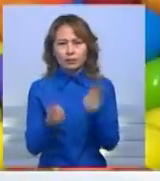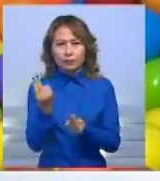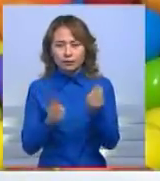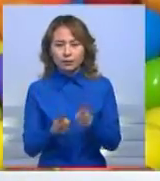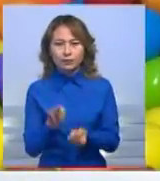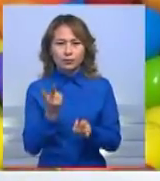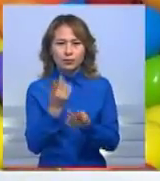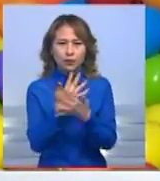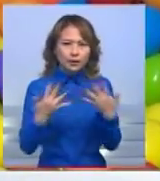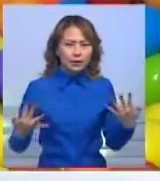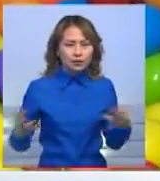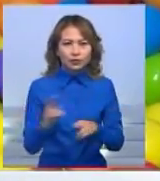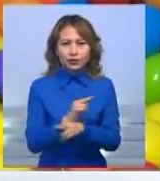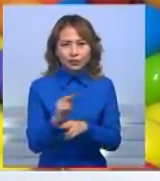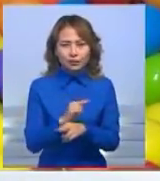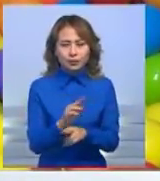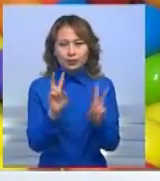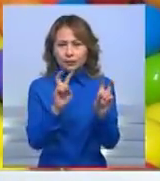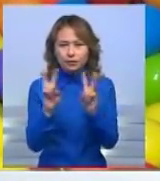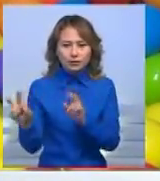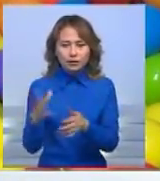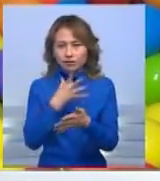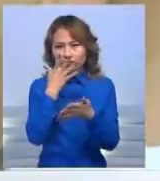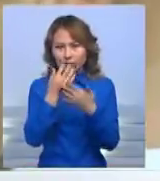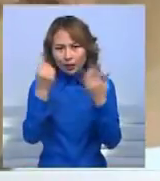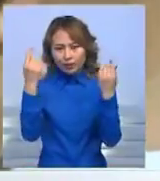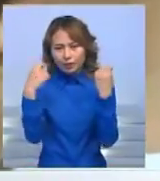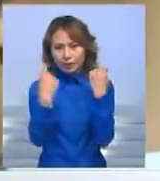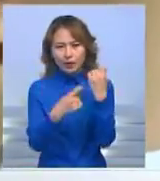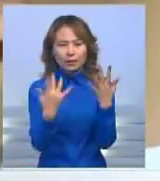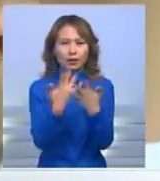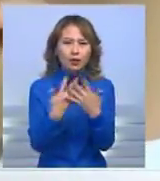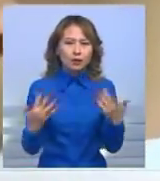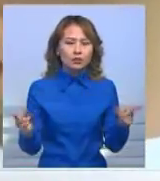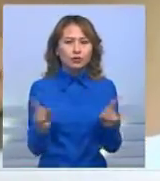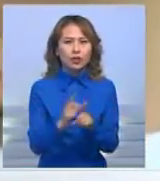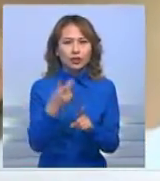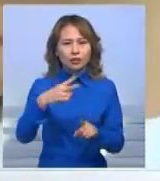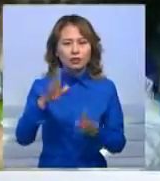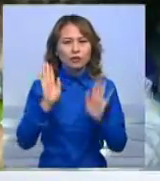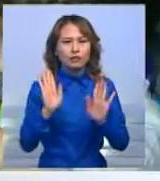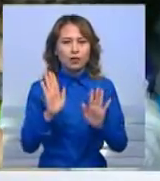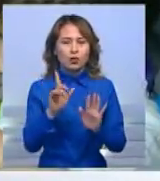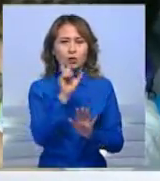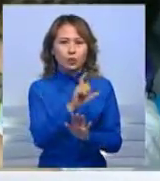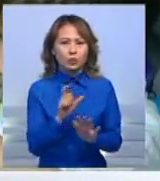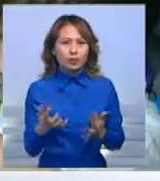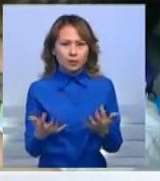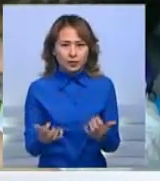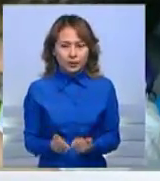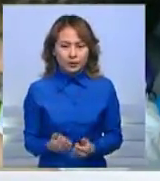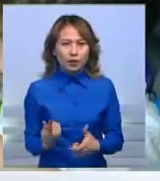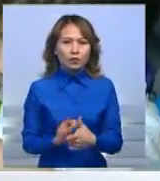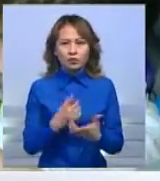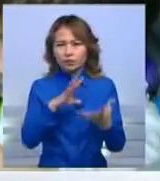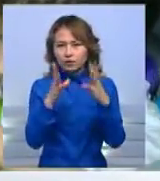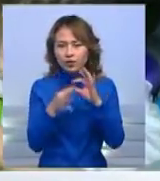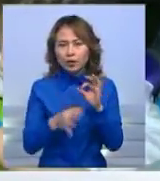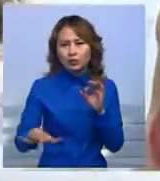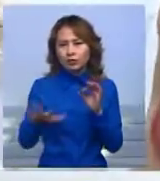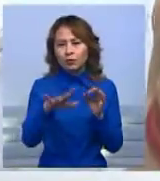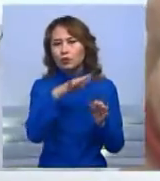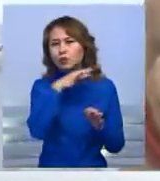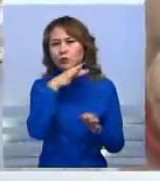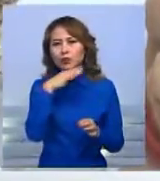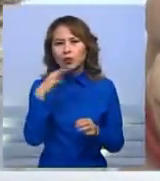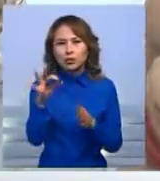өтеді. Әлеуметтік орталықтың материалдық техникалық жағдайы әзірге 20 балағана қабылдауға қауқарлы. Ал аудан бойынша сұраныс